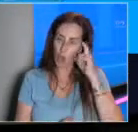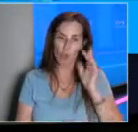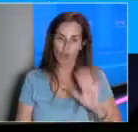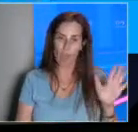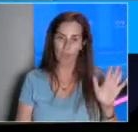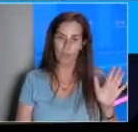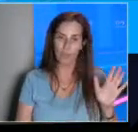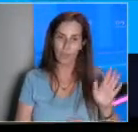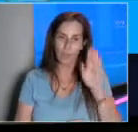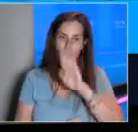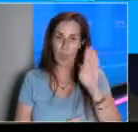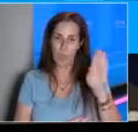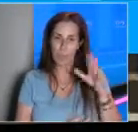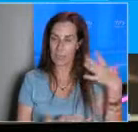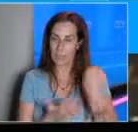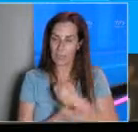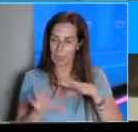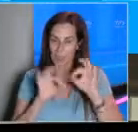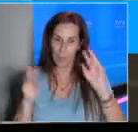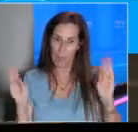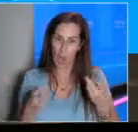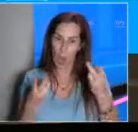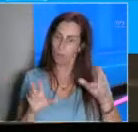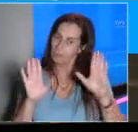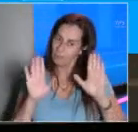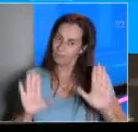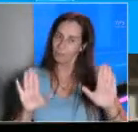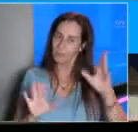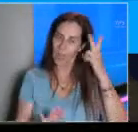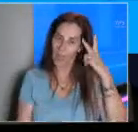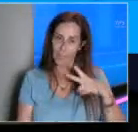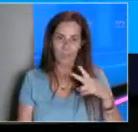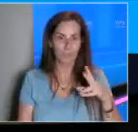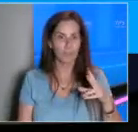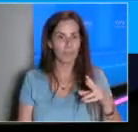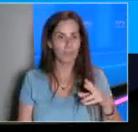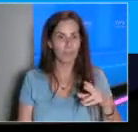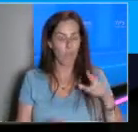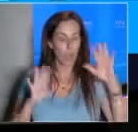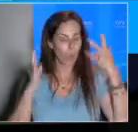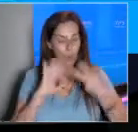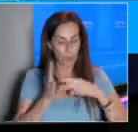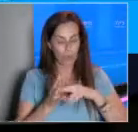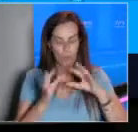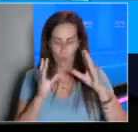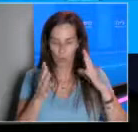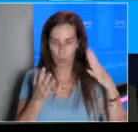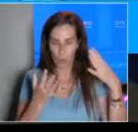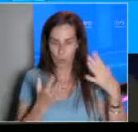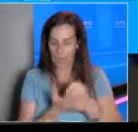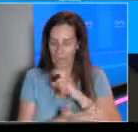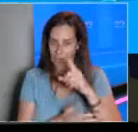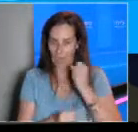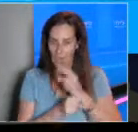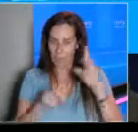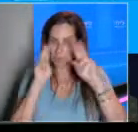שחושב שנתניהו הולך לקחת את זה בהליכה, להבין שזה כל הכבוד לו פוליטית שהוא הצליח לפרק את ההתנגדות שם בכחול